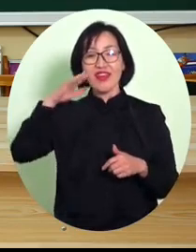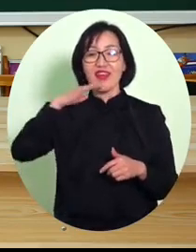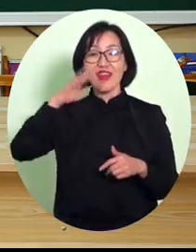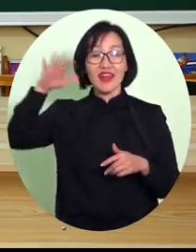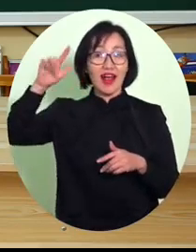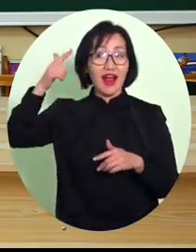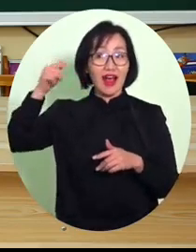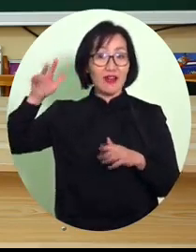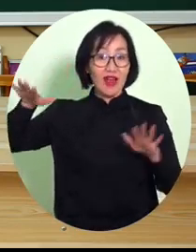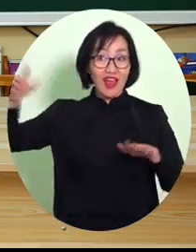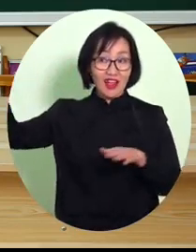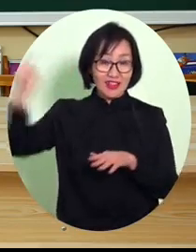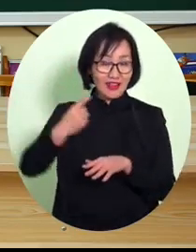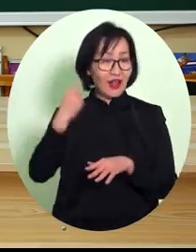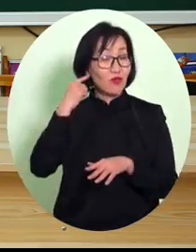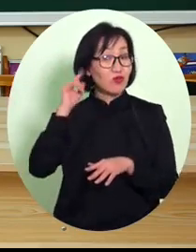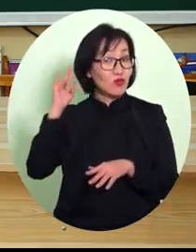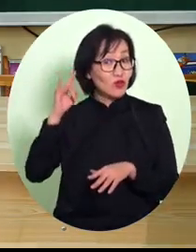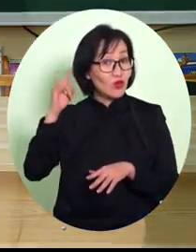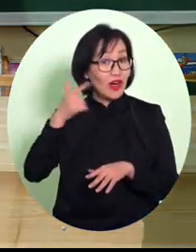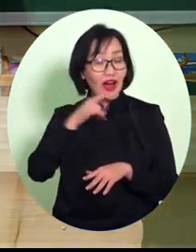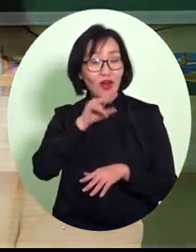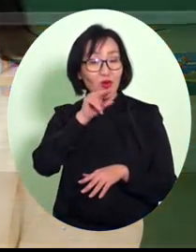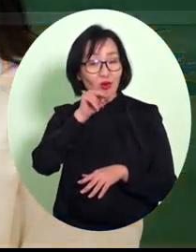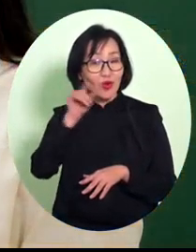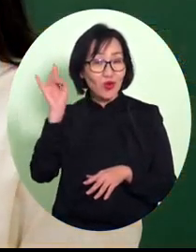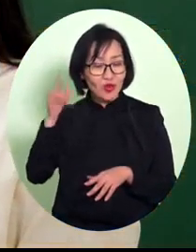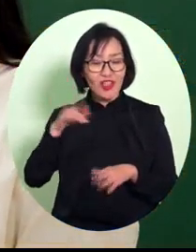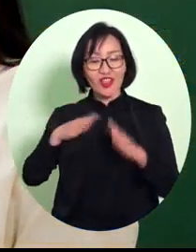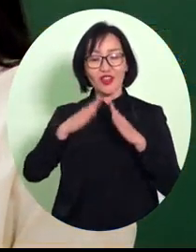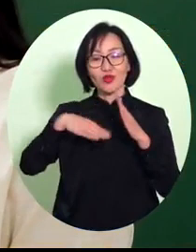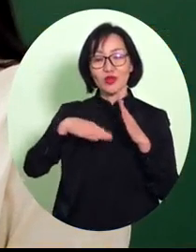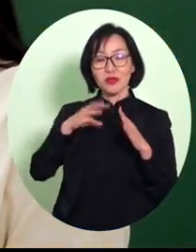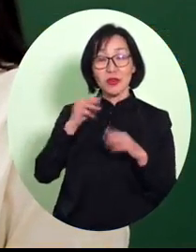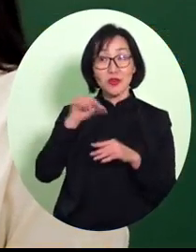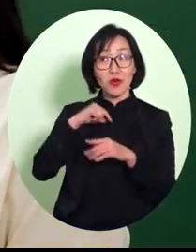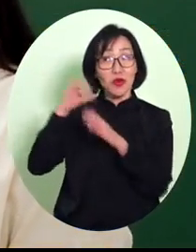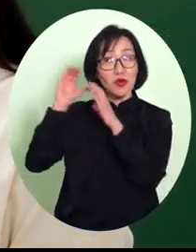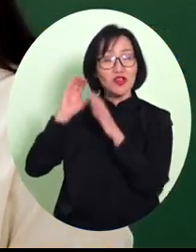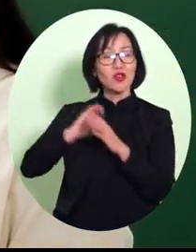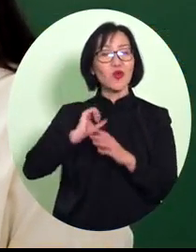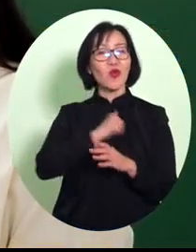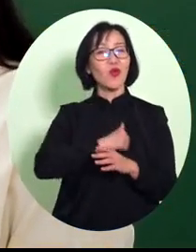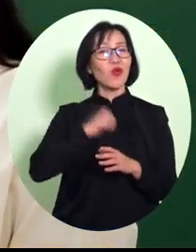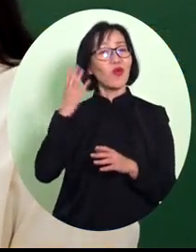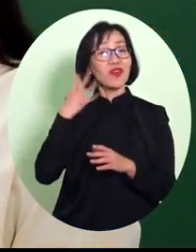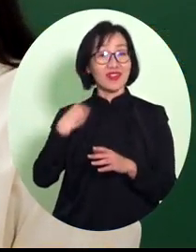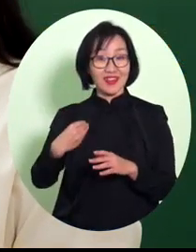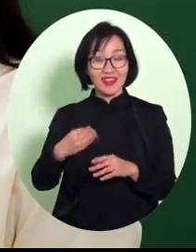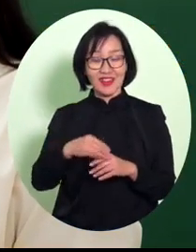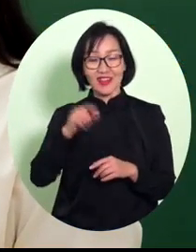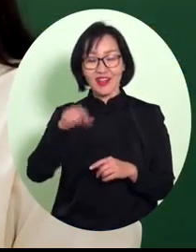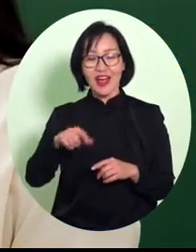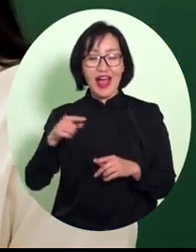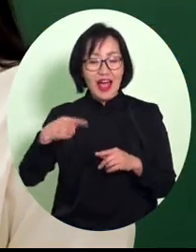айлчлан ирж гангар гунгар донготоход гэртээ суусан малчин түүнийг чагнан уйрна.